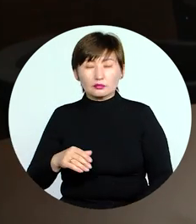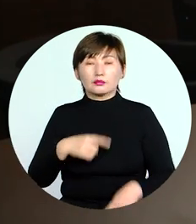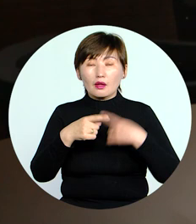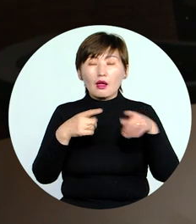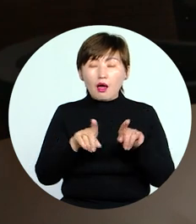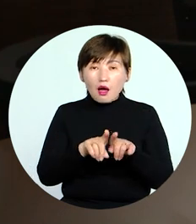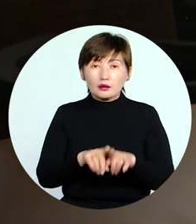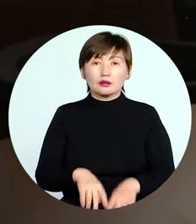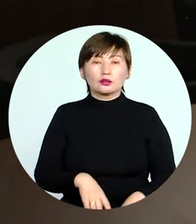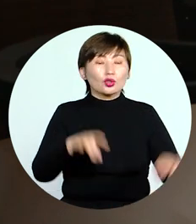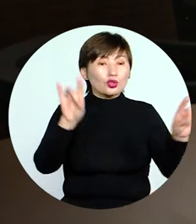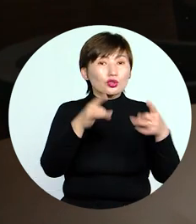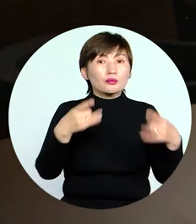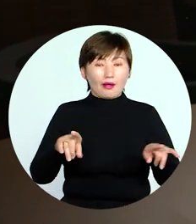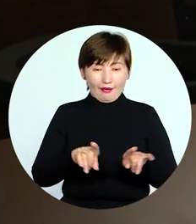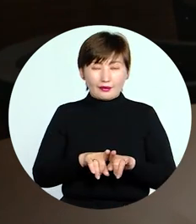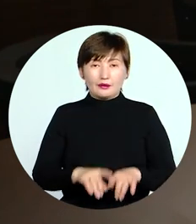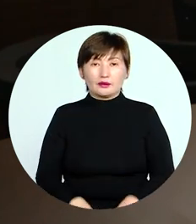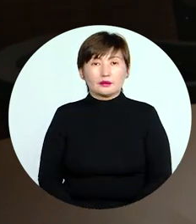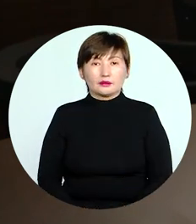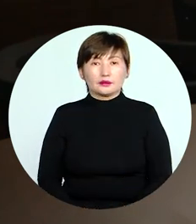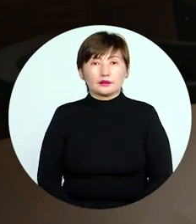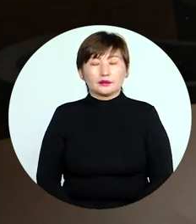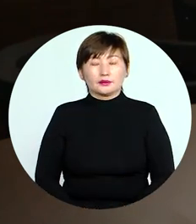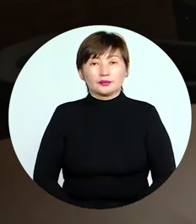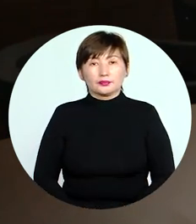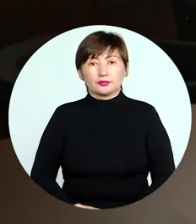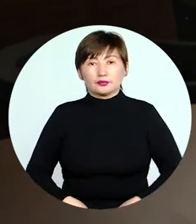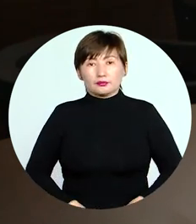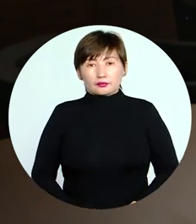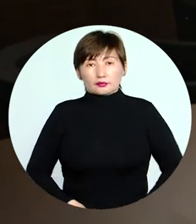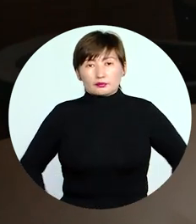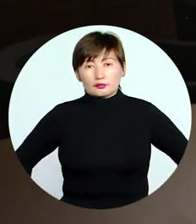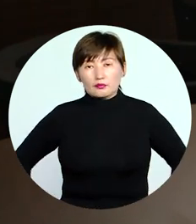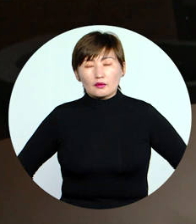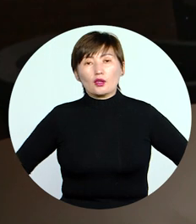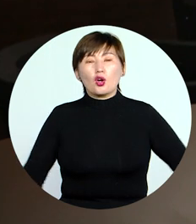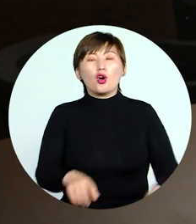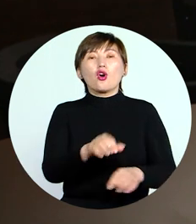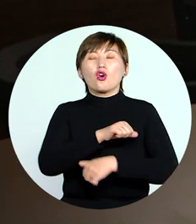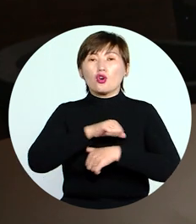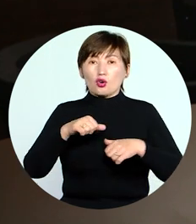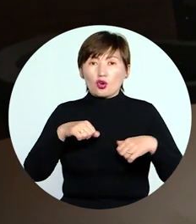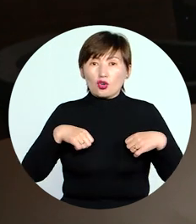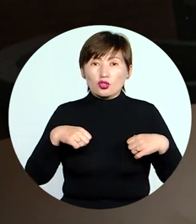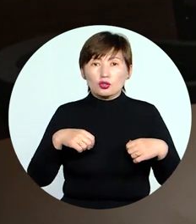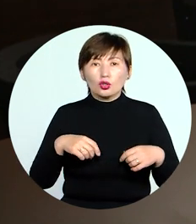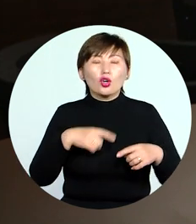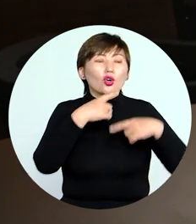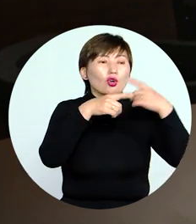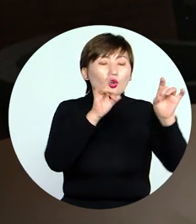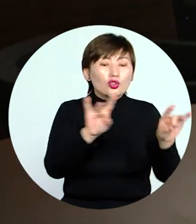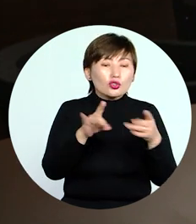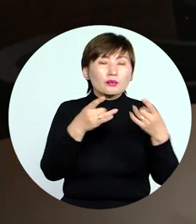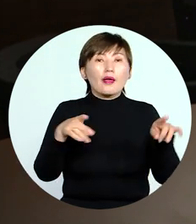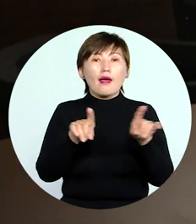ирч. Хөгжим бас л тийм. Өөрөө ийм графикаар явчих. Тэгэлэр зэрэг бид өөрсдөө хөгжмлэг яддаг байна.